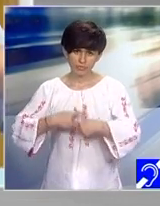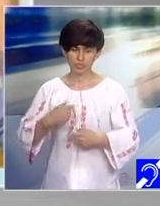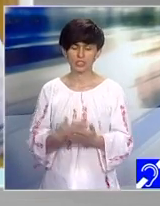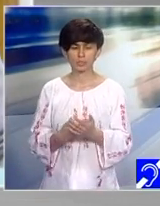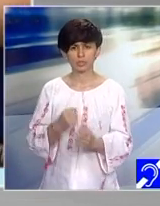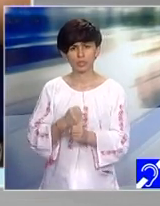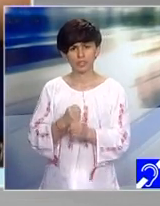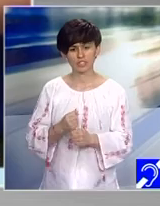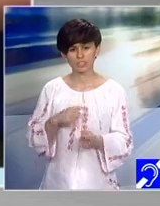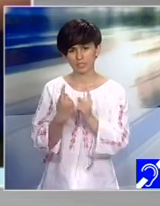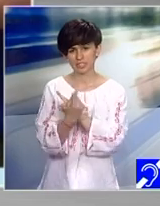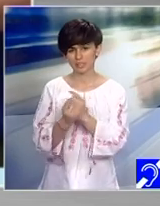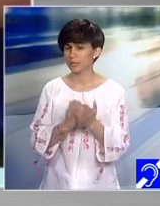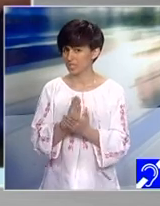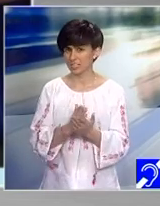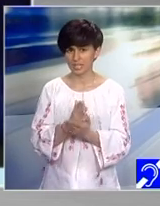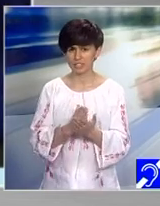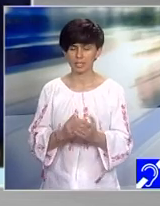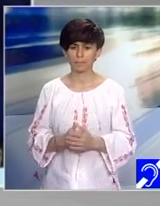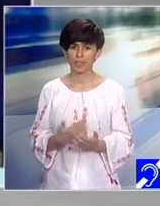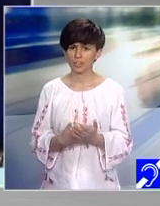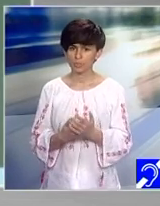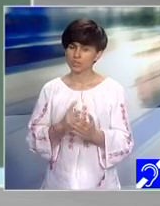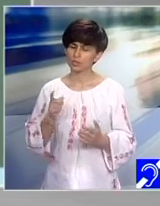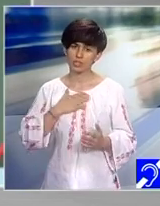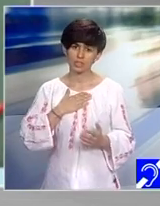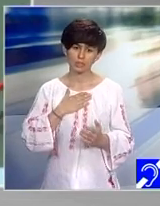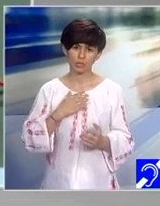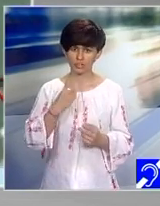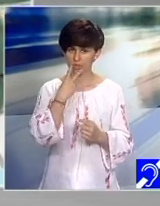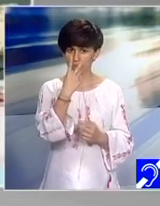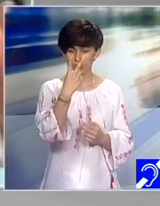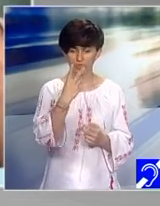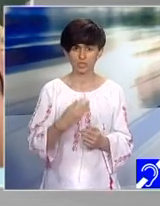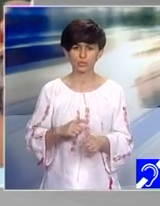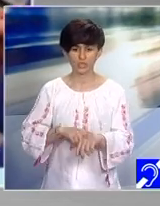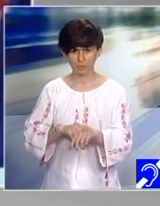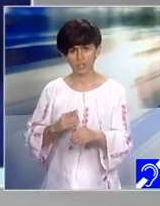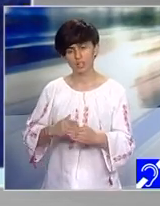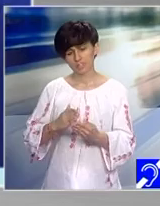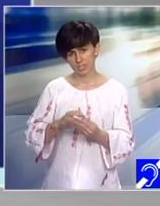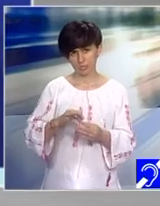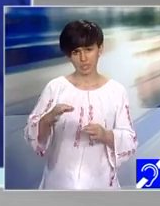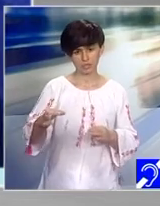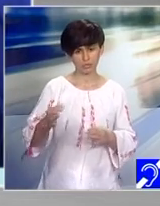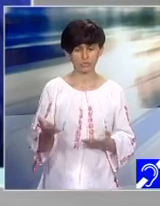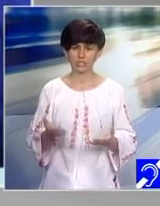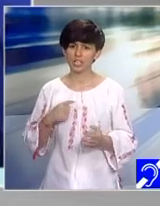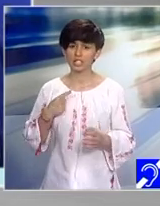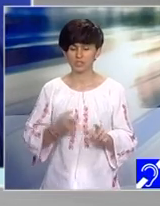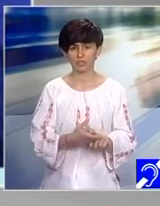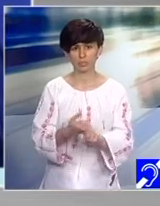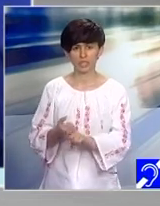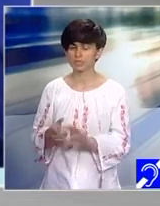atât de dese și pentru că nu avem o viziune pe termen lung și de care să ne ținem, indiferent